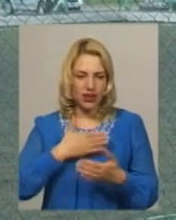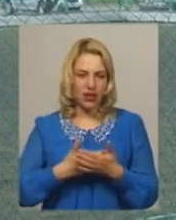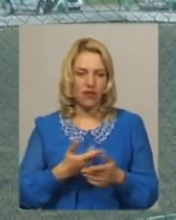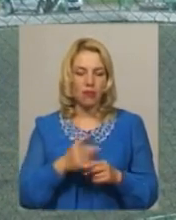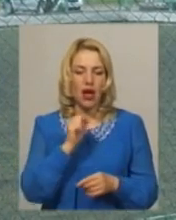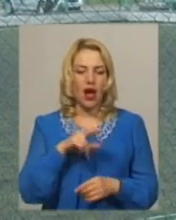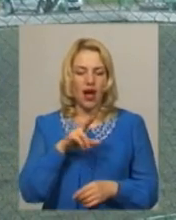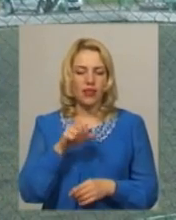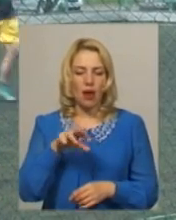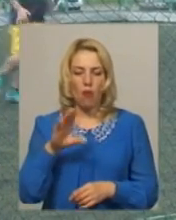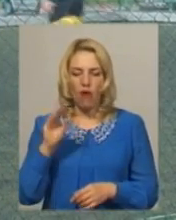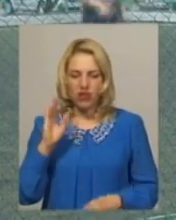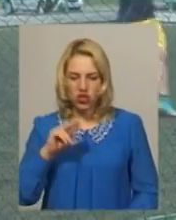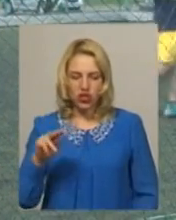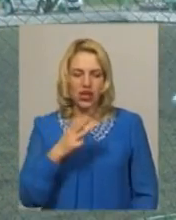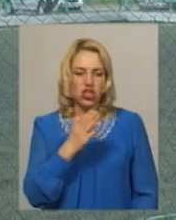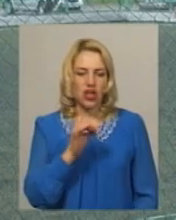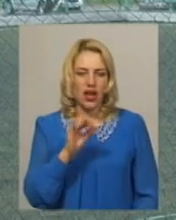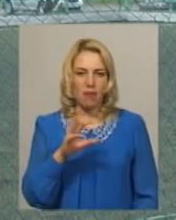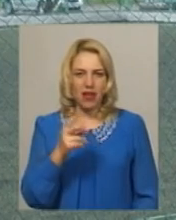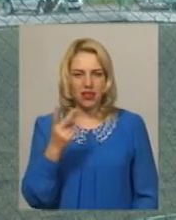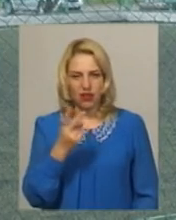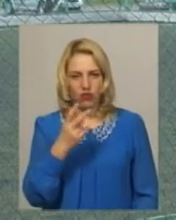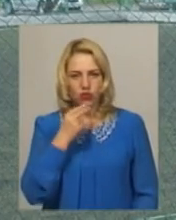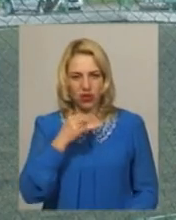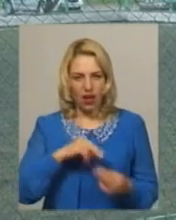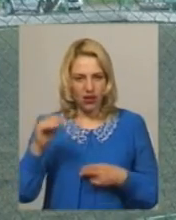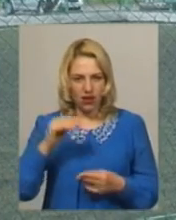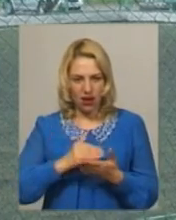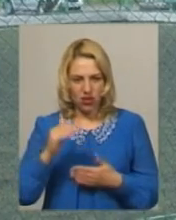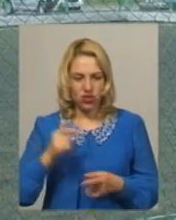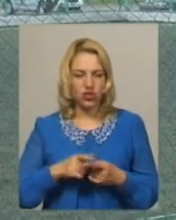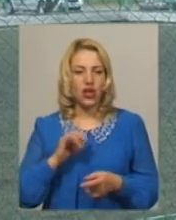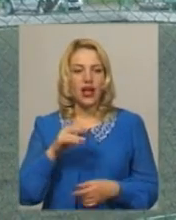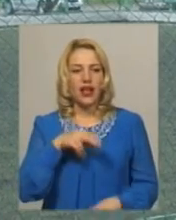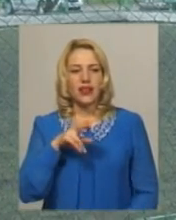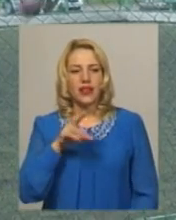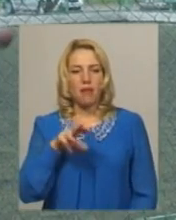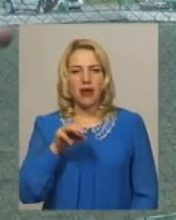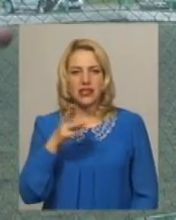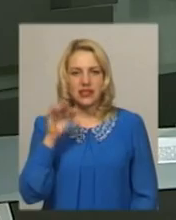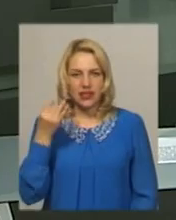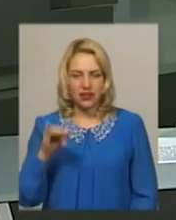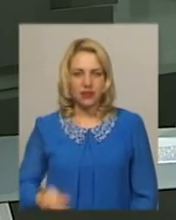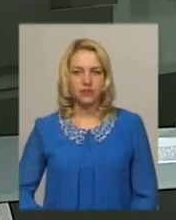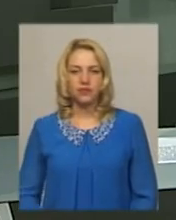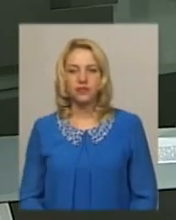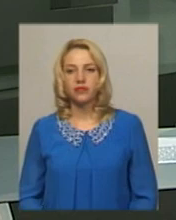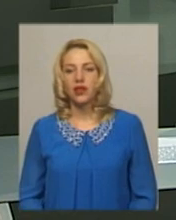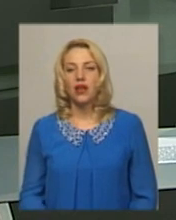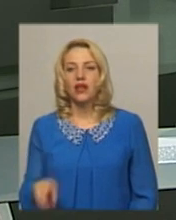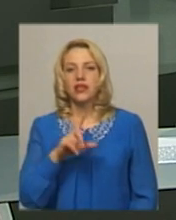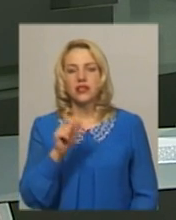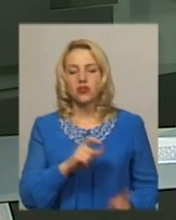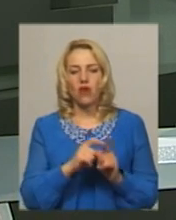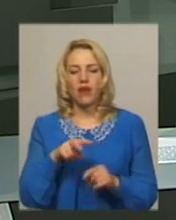Адамович Ярослав та Шеремета Іван. У команді Ю-12 відзначився Демецький Олександр. За